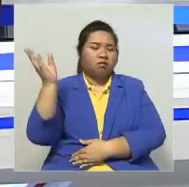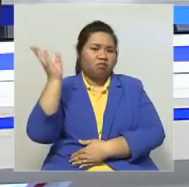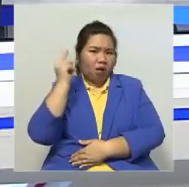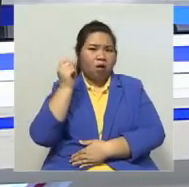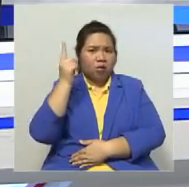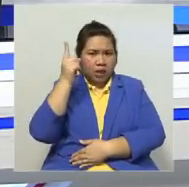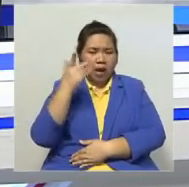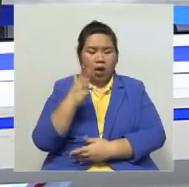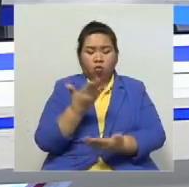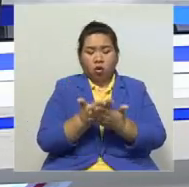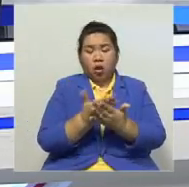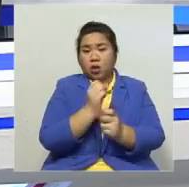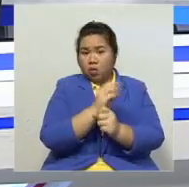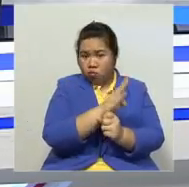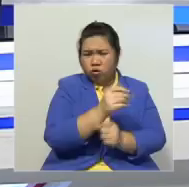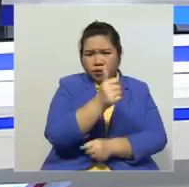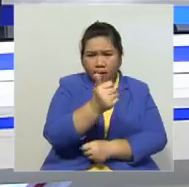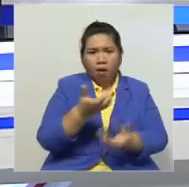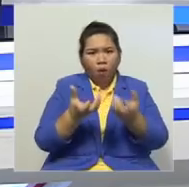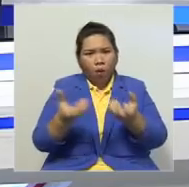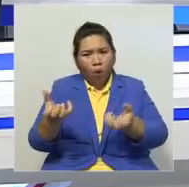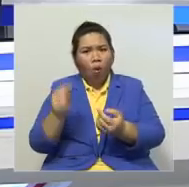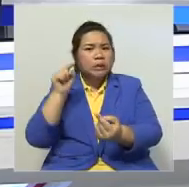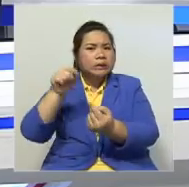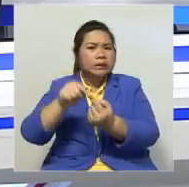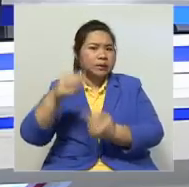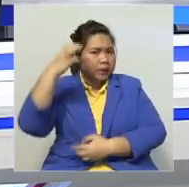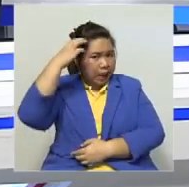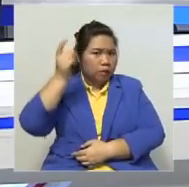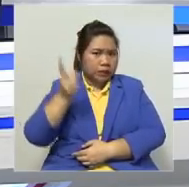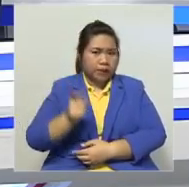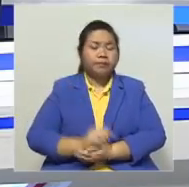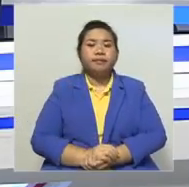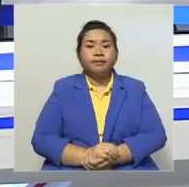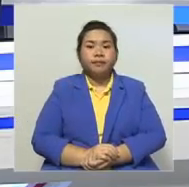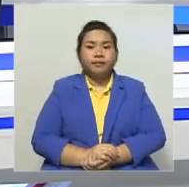ใจและให้การบริจาคต่างๆทั้งสิ่งของทั้งเงินต่างๆเนี่ยถึงมือของผู้ประสบภัยได้อย่างจริงๆนะคะ